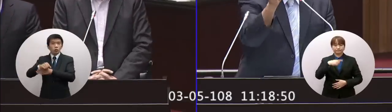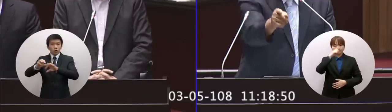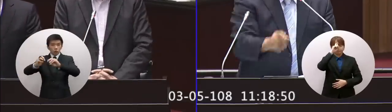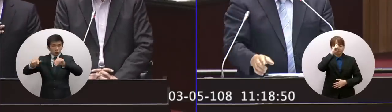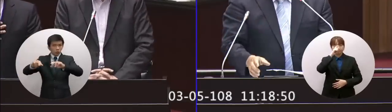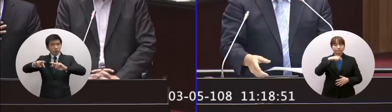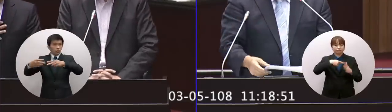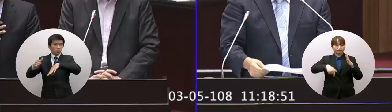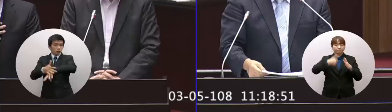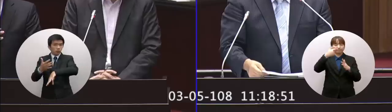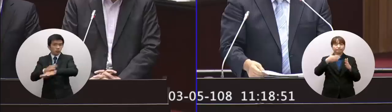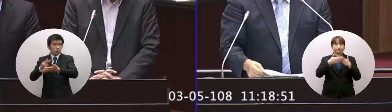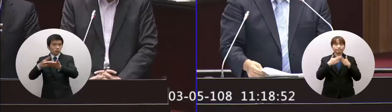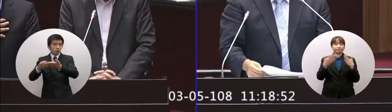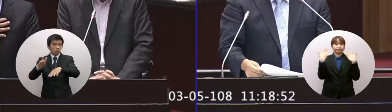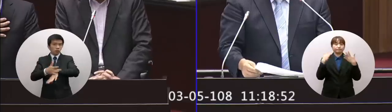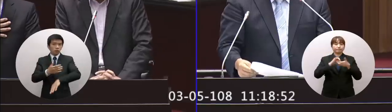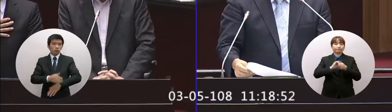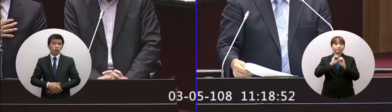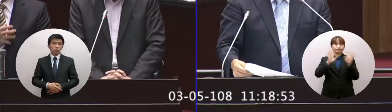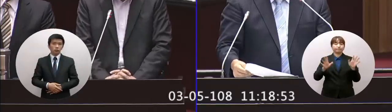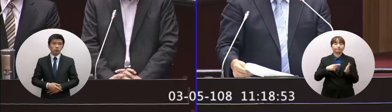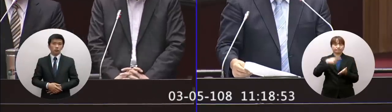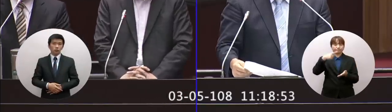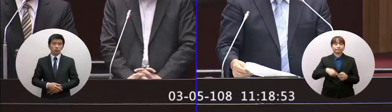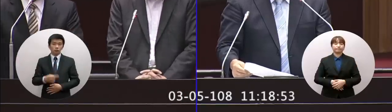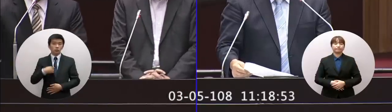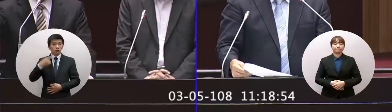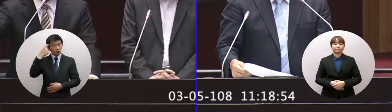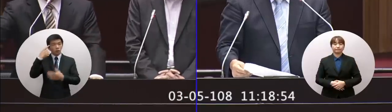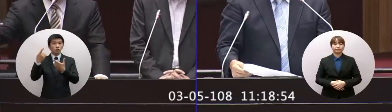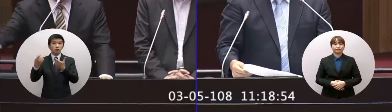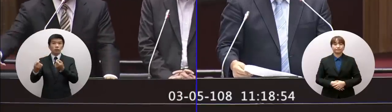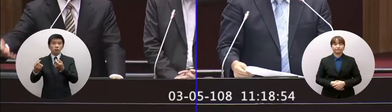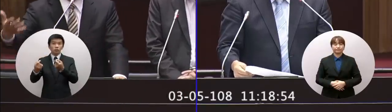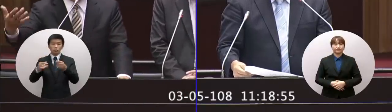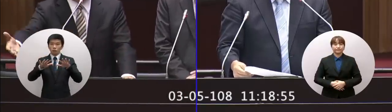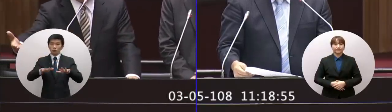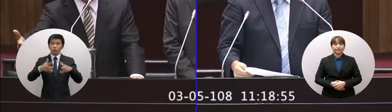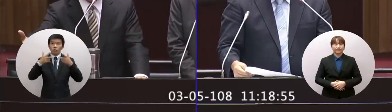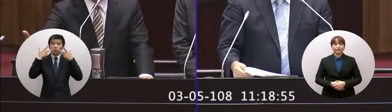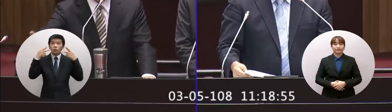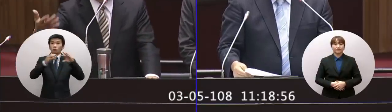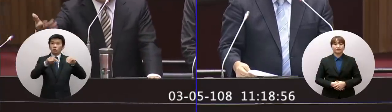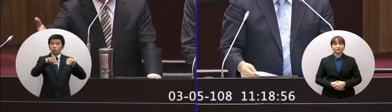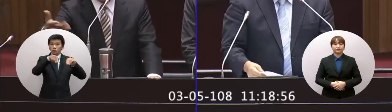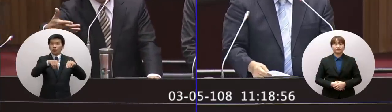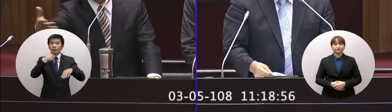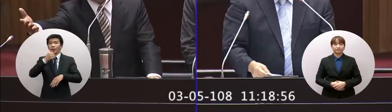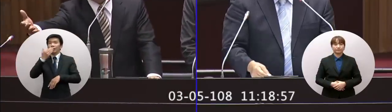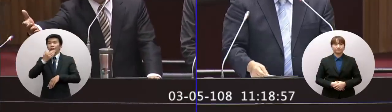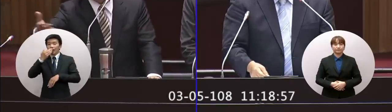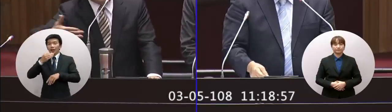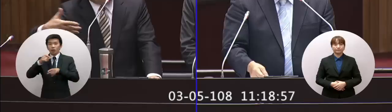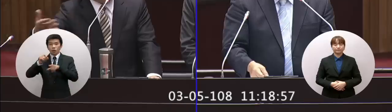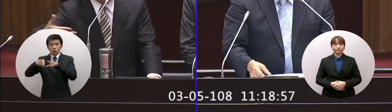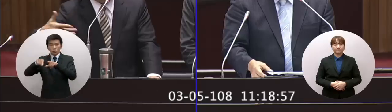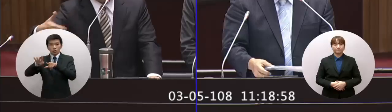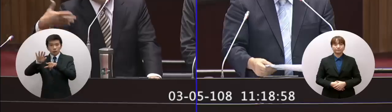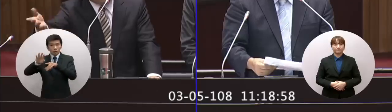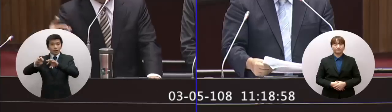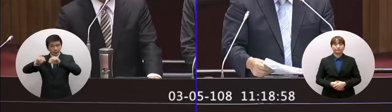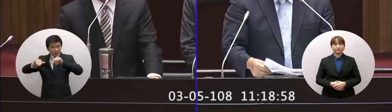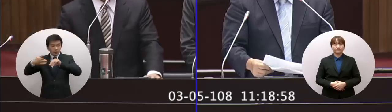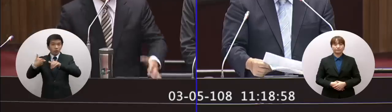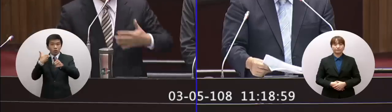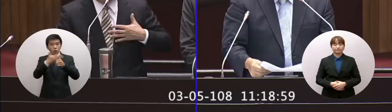院长再宣告一次嘛。 好。我也认为现在原住民族在使用的台糖土地应该继续让原住民